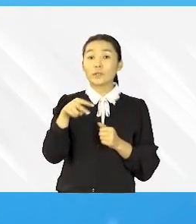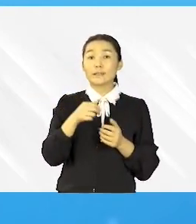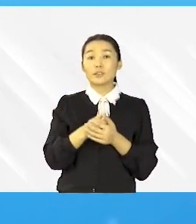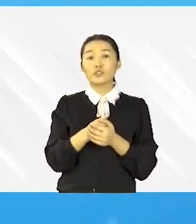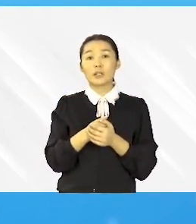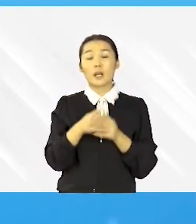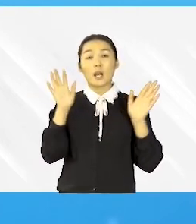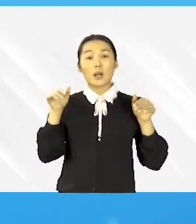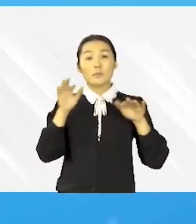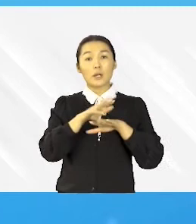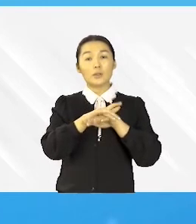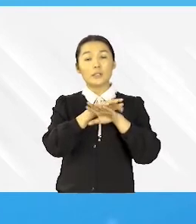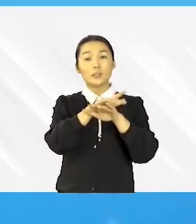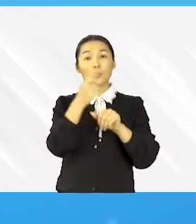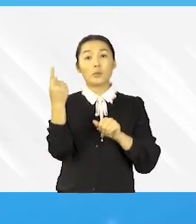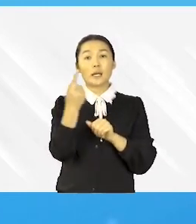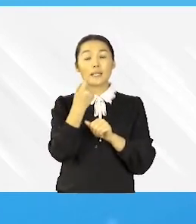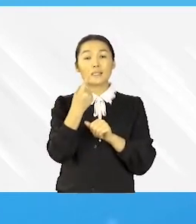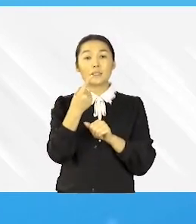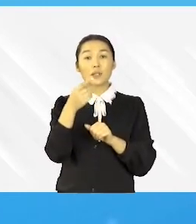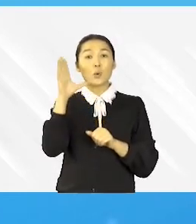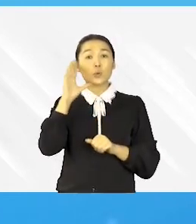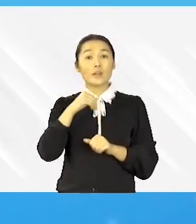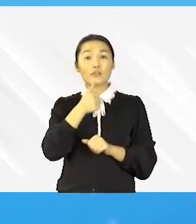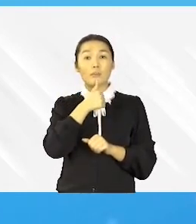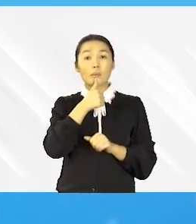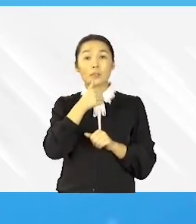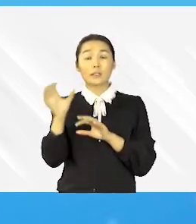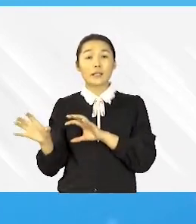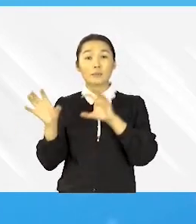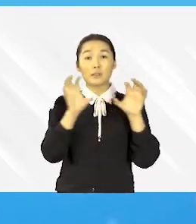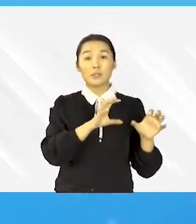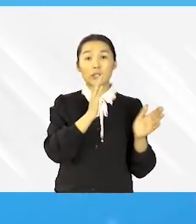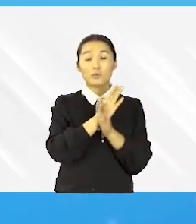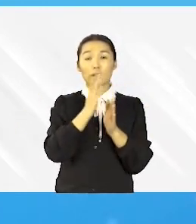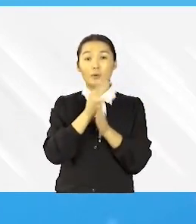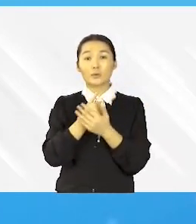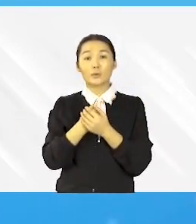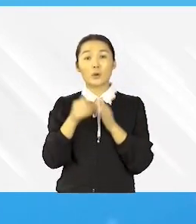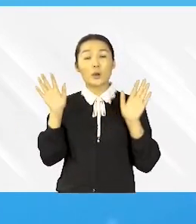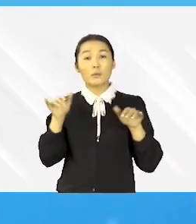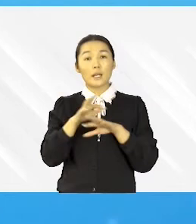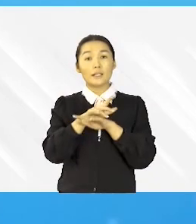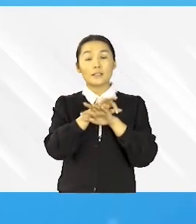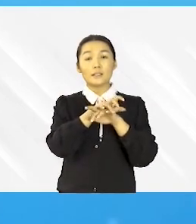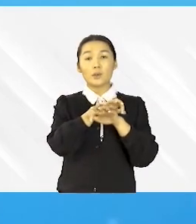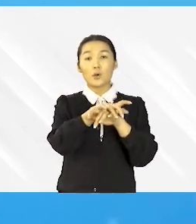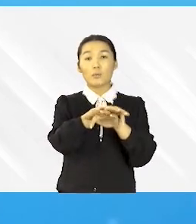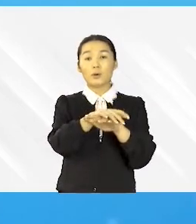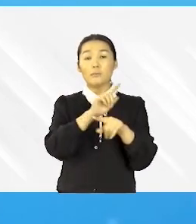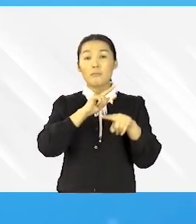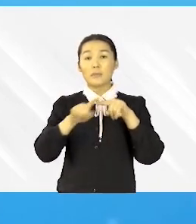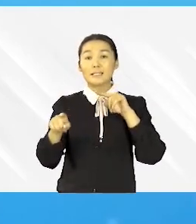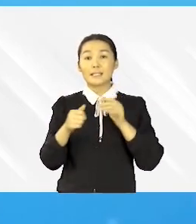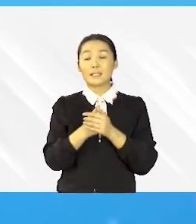насекомых является одним из первых удачных попыток к перемещению по воздуху. Полет насекомых быстрый, маневренный, с